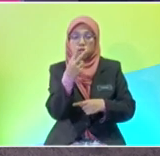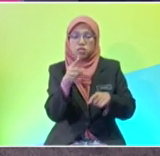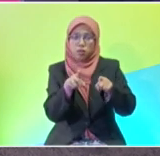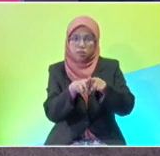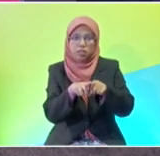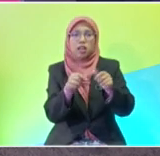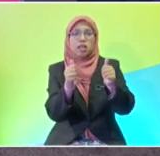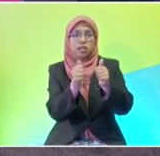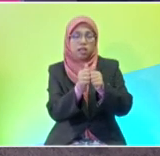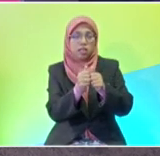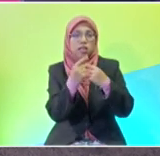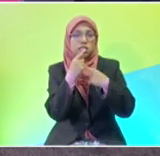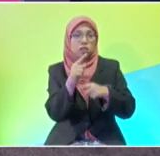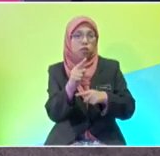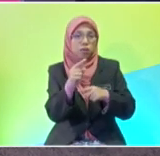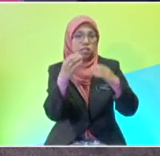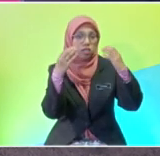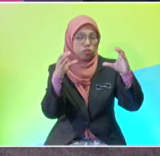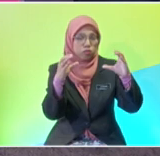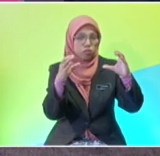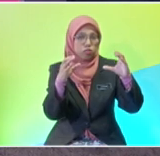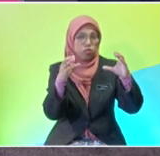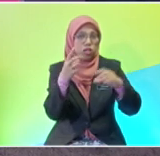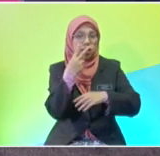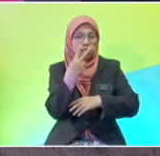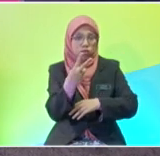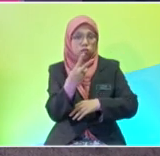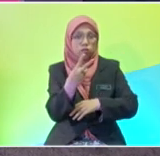adekah sama atau berbeda